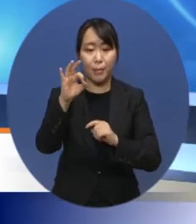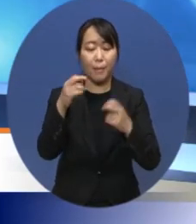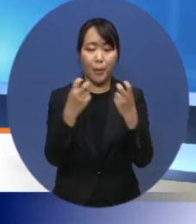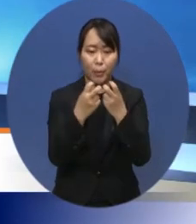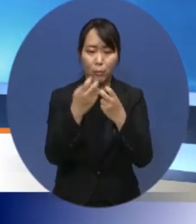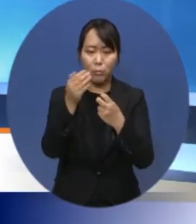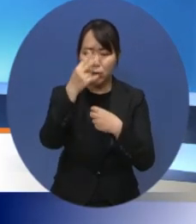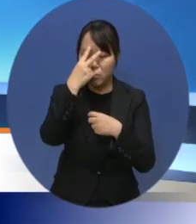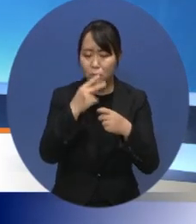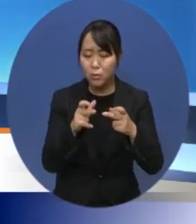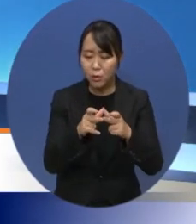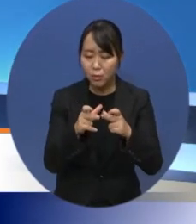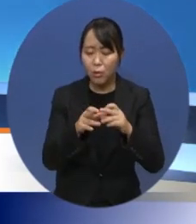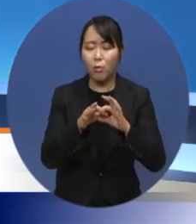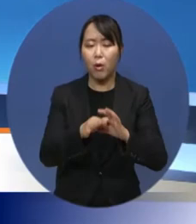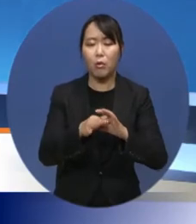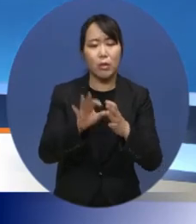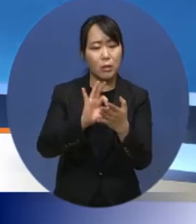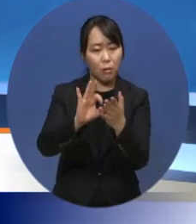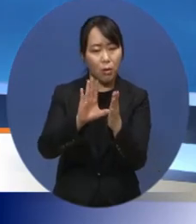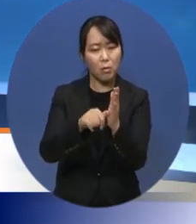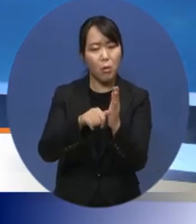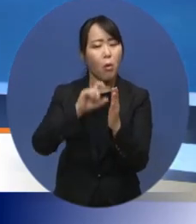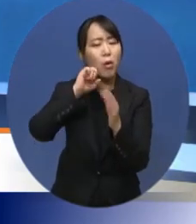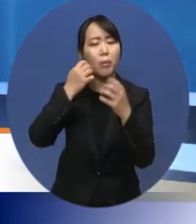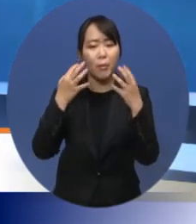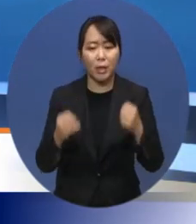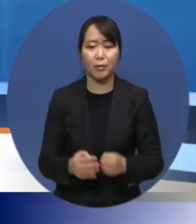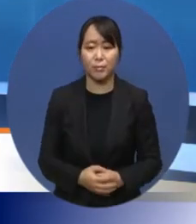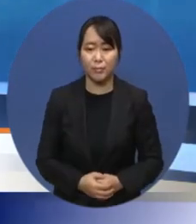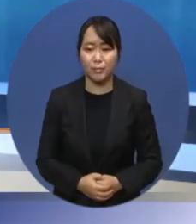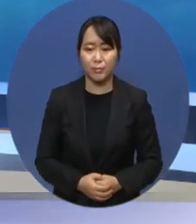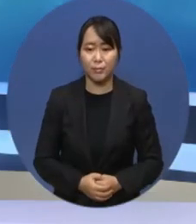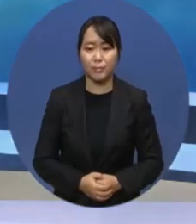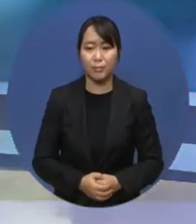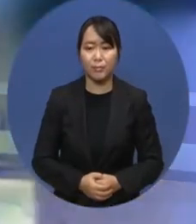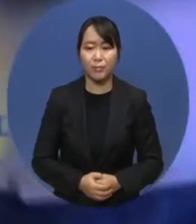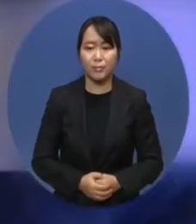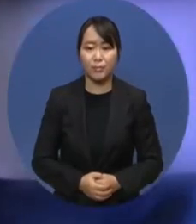시각장애인들이 이를 이용하는 데는 어려움이 많은 현실입니다